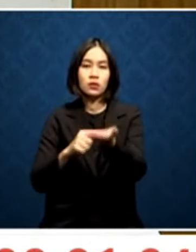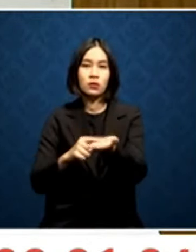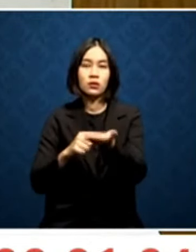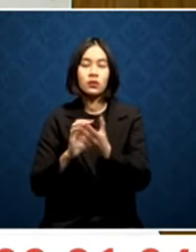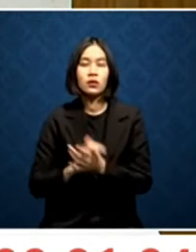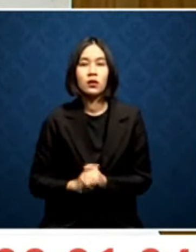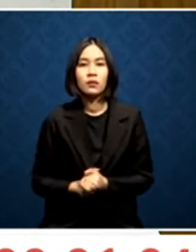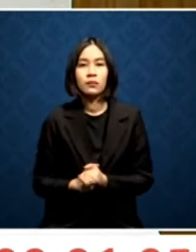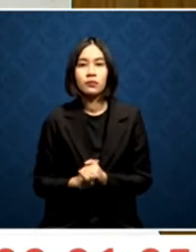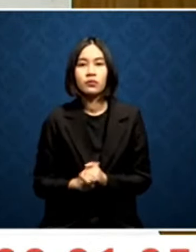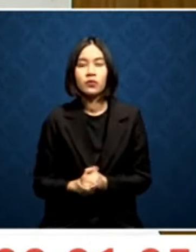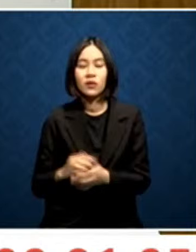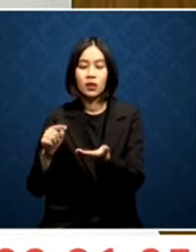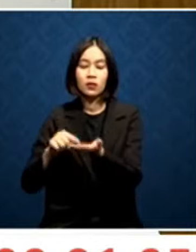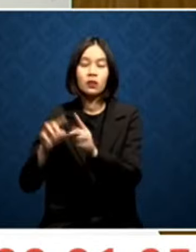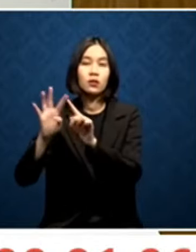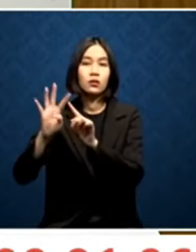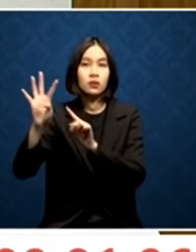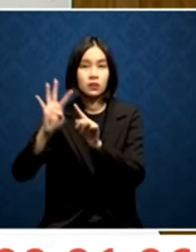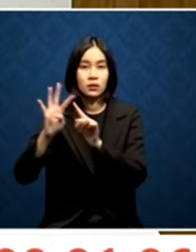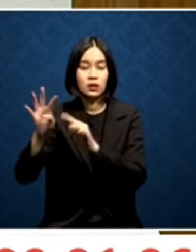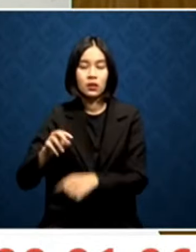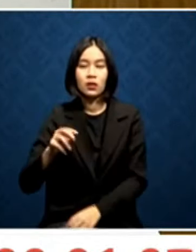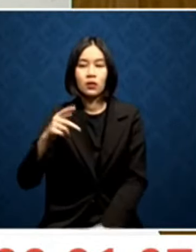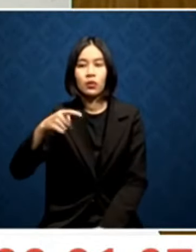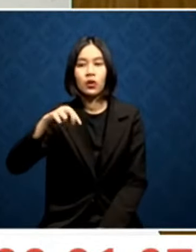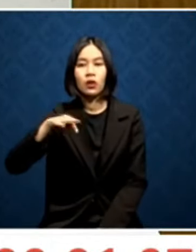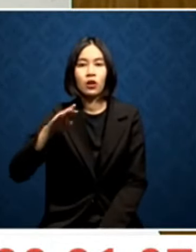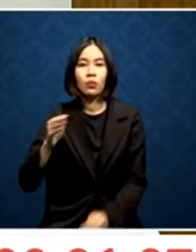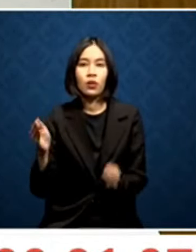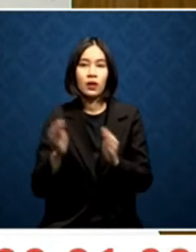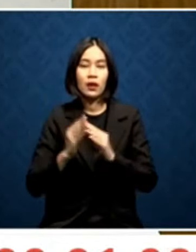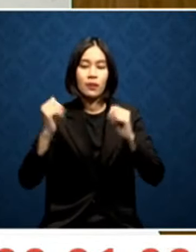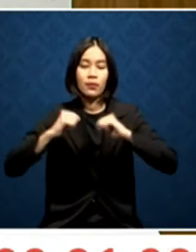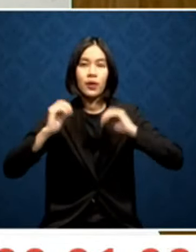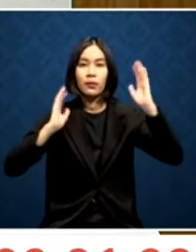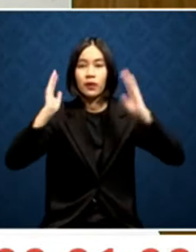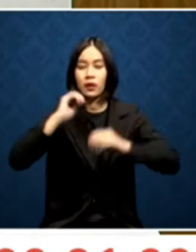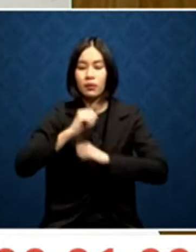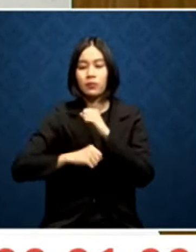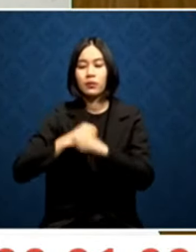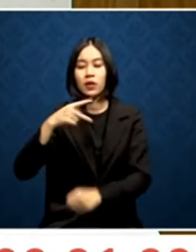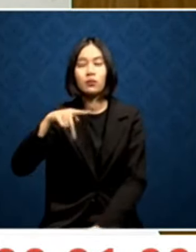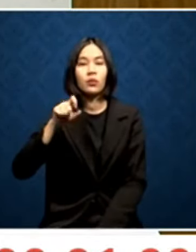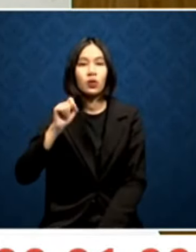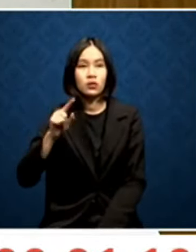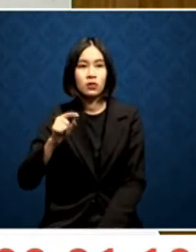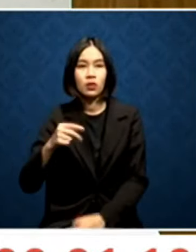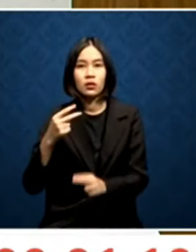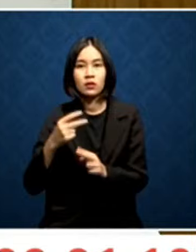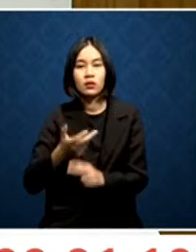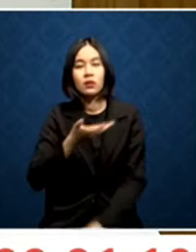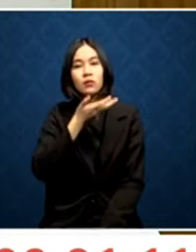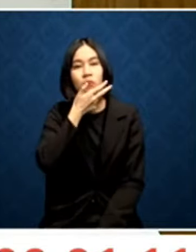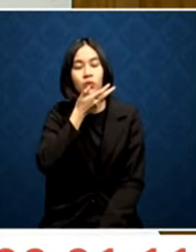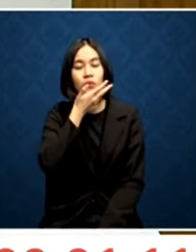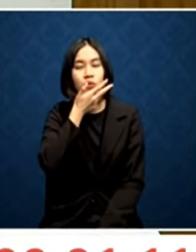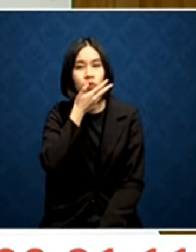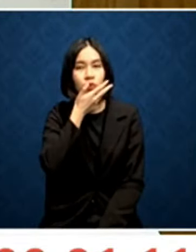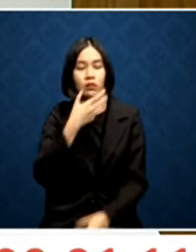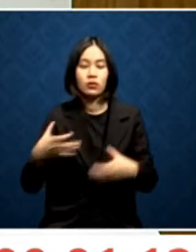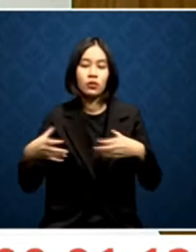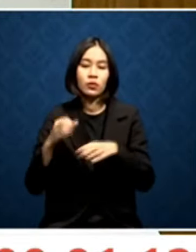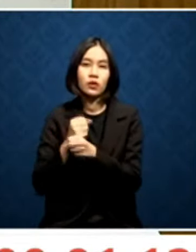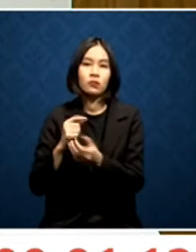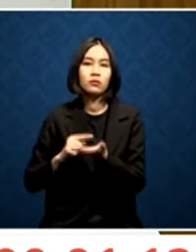นอและ4นะครับร่างพระราชบัญญัติว่าด้วยการออกเสียงประชามติฉบับที่พ.ศ.นายอนุทินชาญวีรกูลกับคณะ